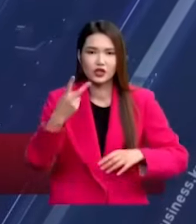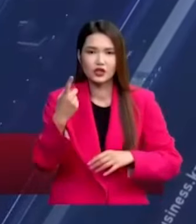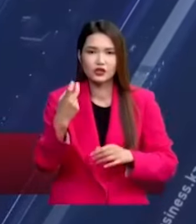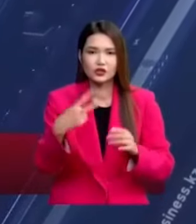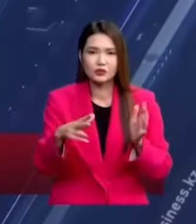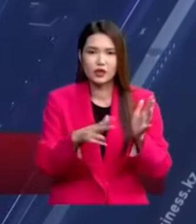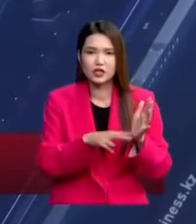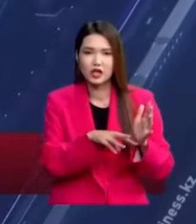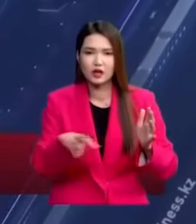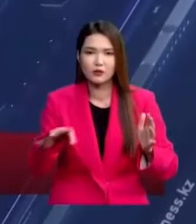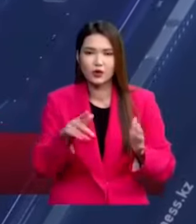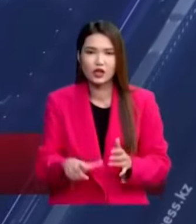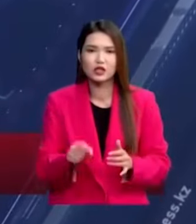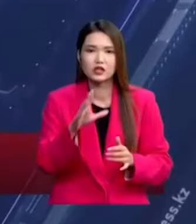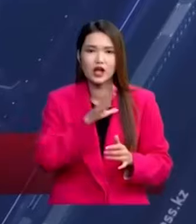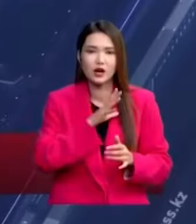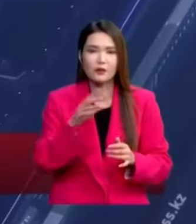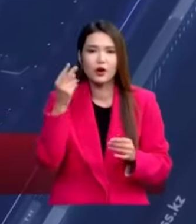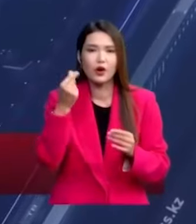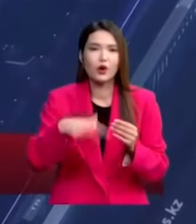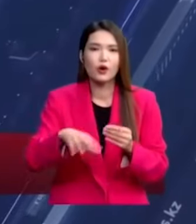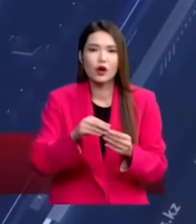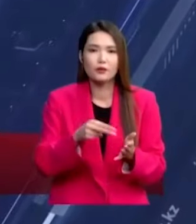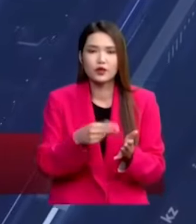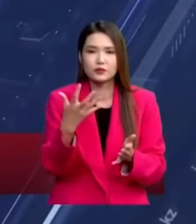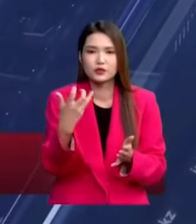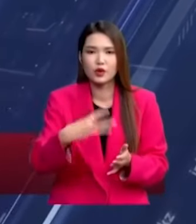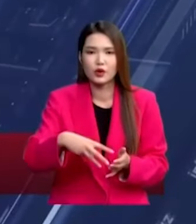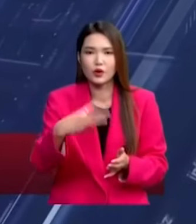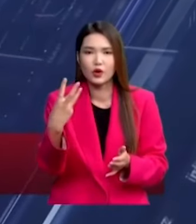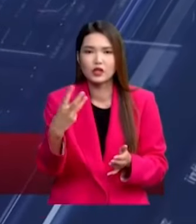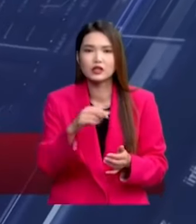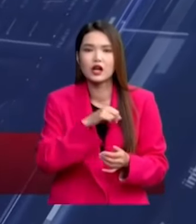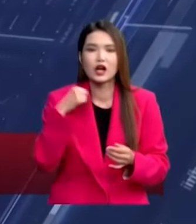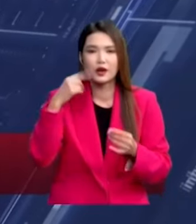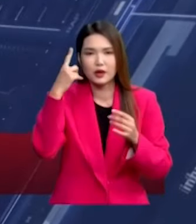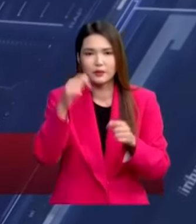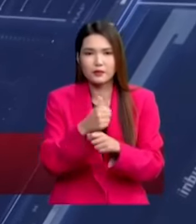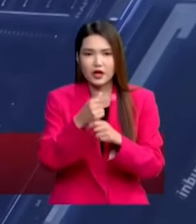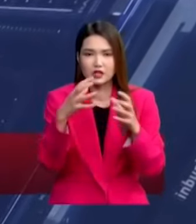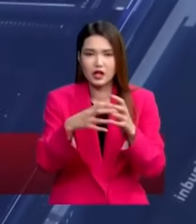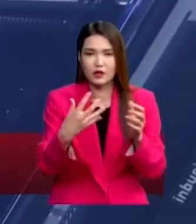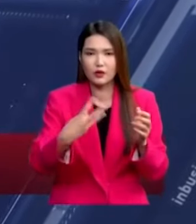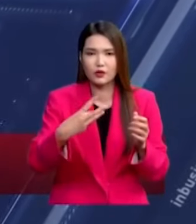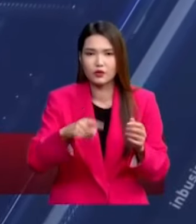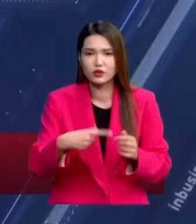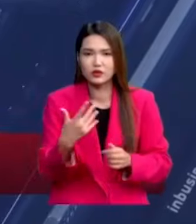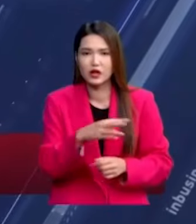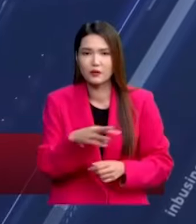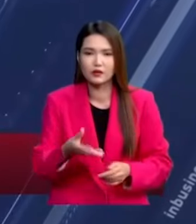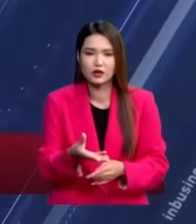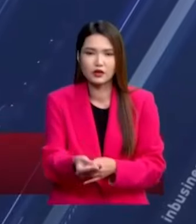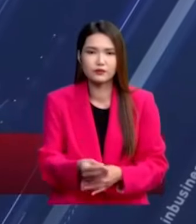128 миллион теңге, ал қордың қаржысынан 533 бас малға 30,5 миллион теңге